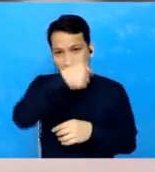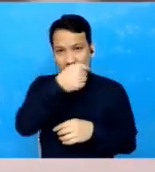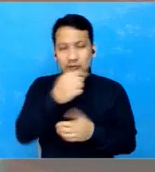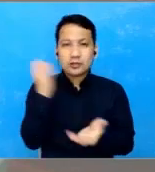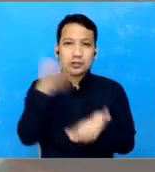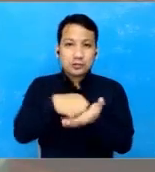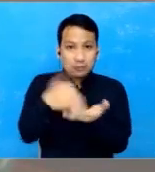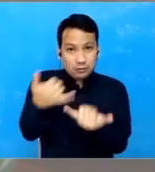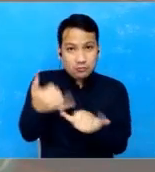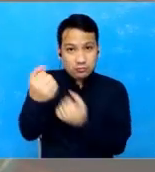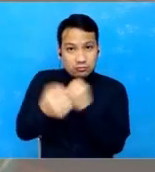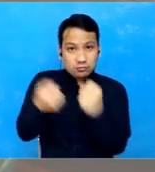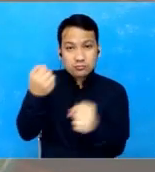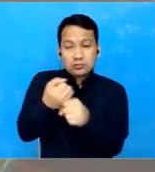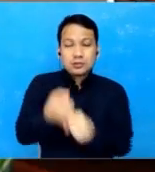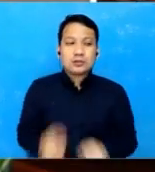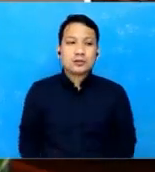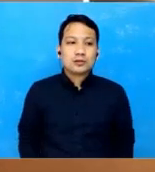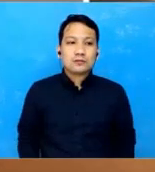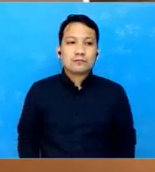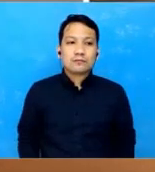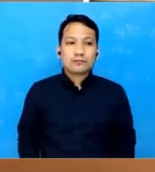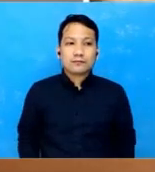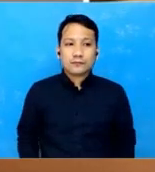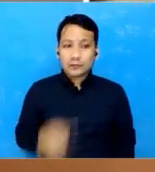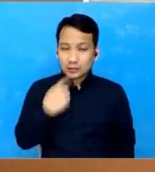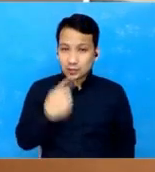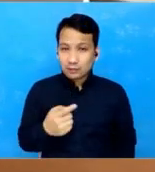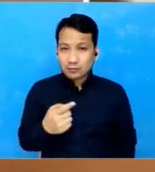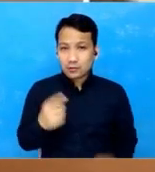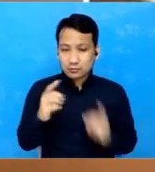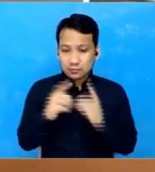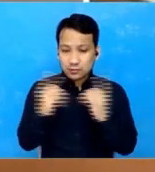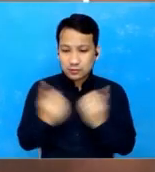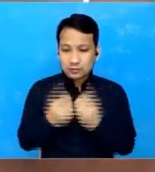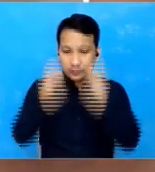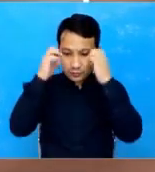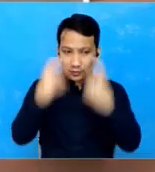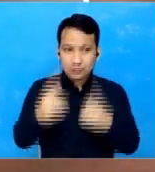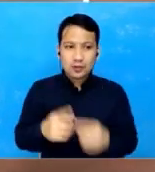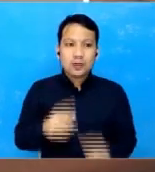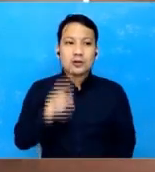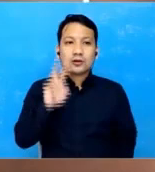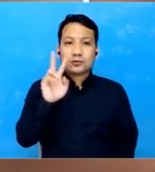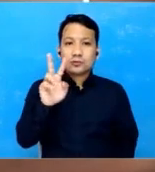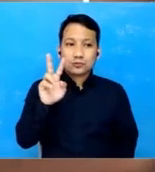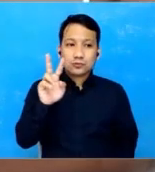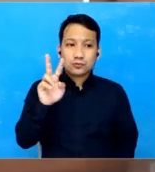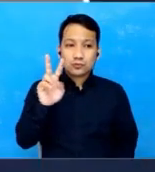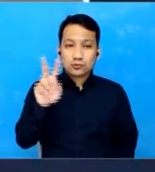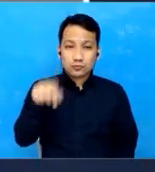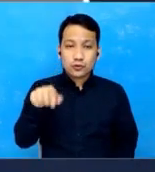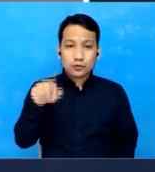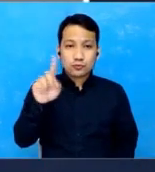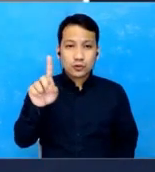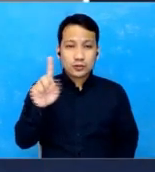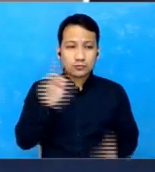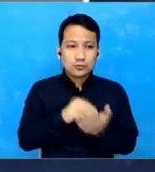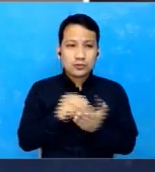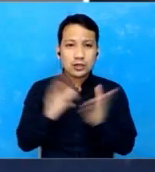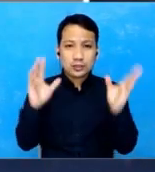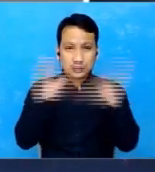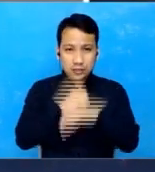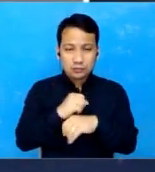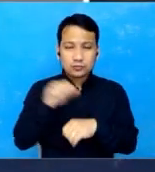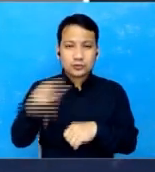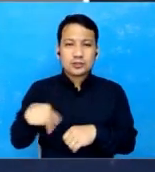taon. Sa pagtataya ng DepEd, higit 2.1 million na estudyante ang nakatapos ng grade 6, habang